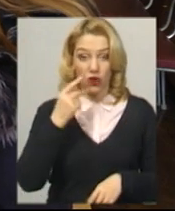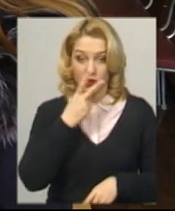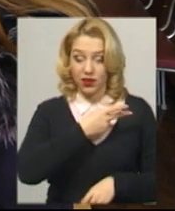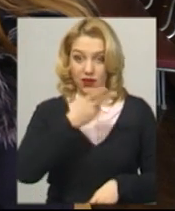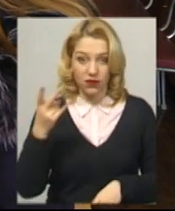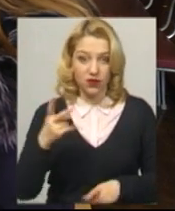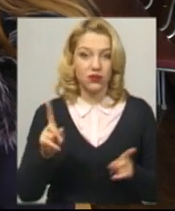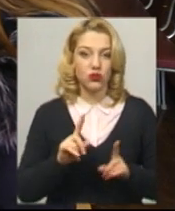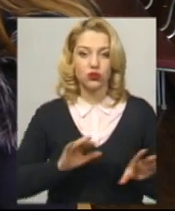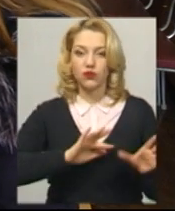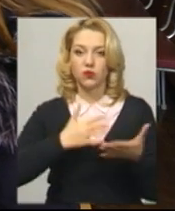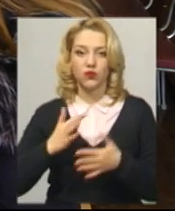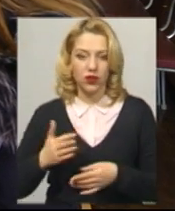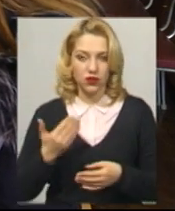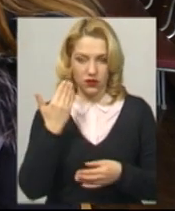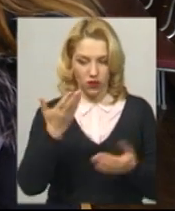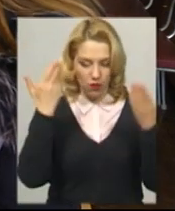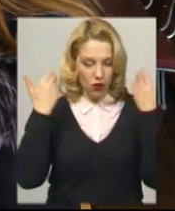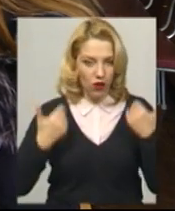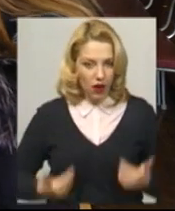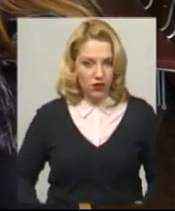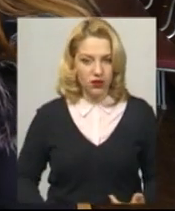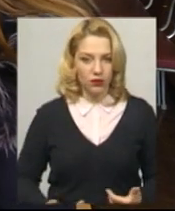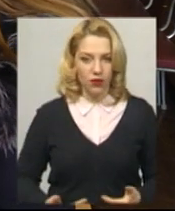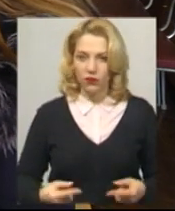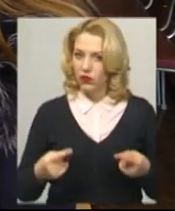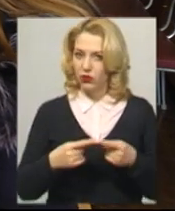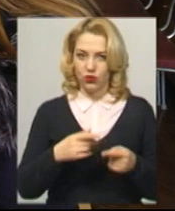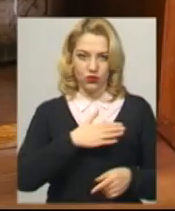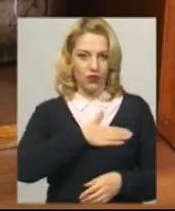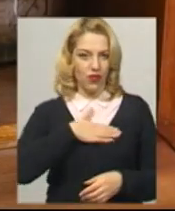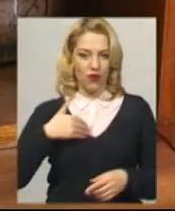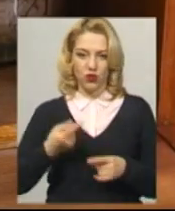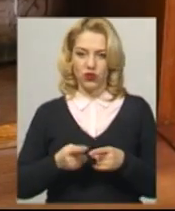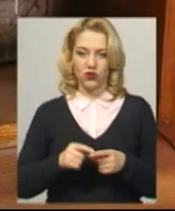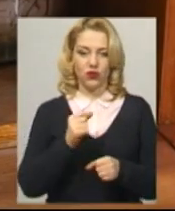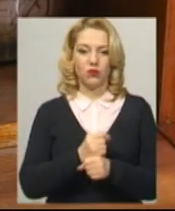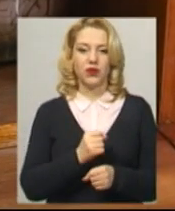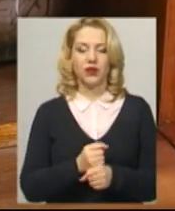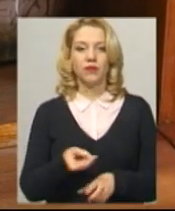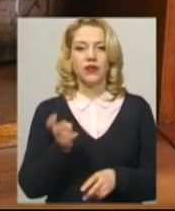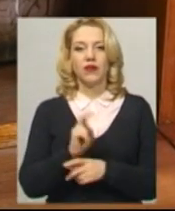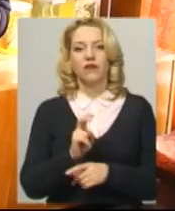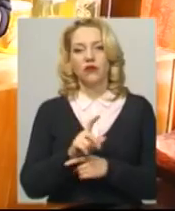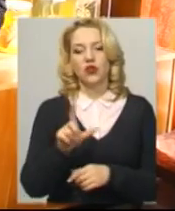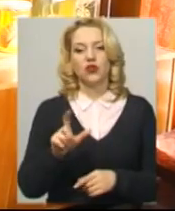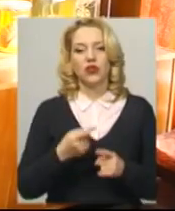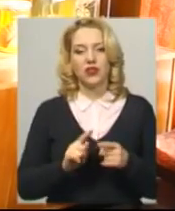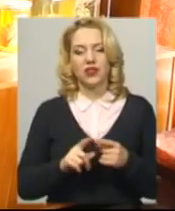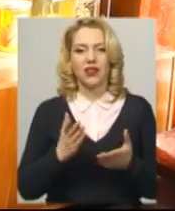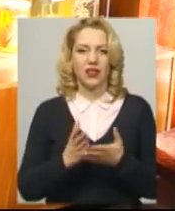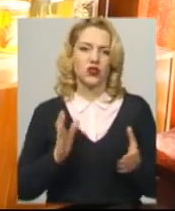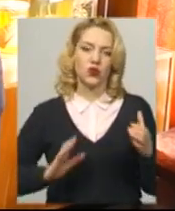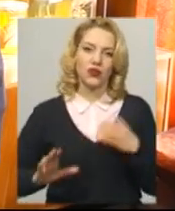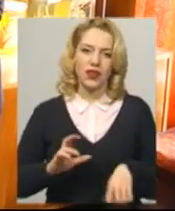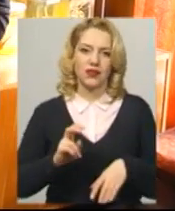що відбувається потім з твоїм організмом, то вже точно не захочеш цього робити. Відвідувачі музею – переважно студенти-медики, а